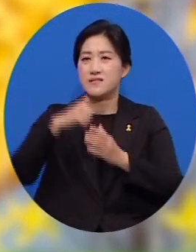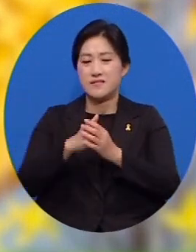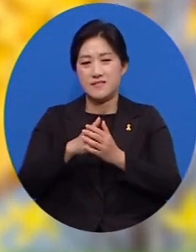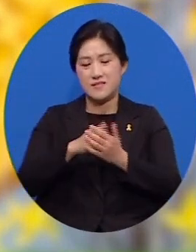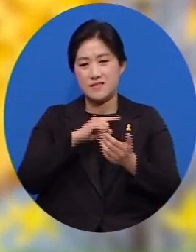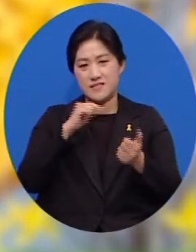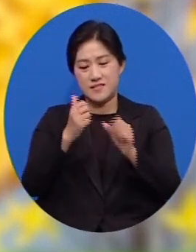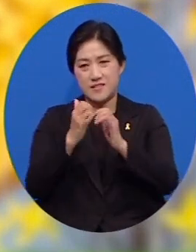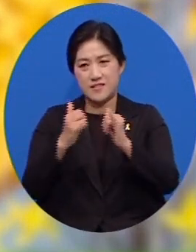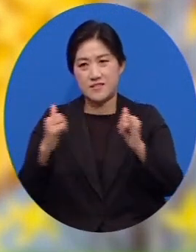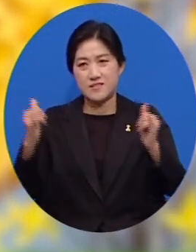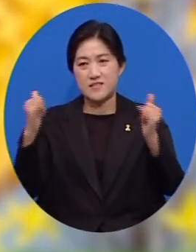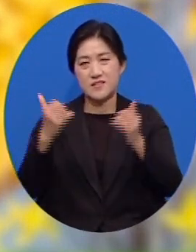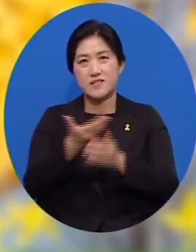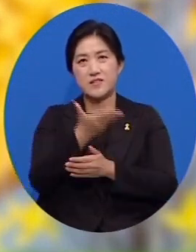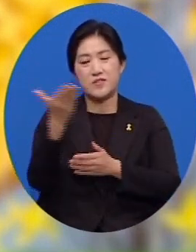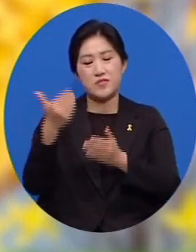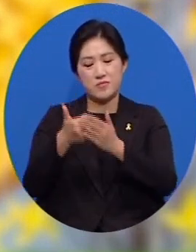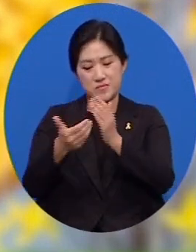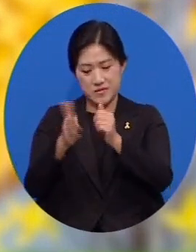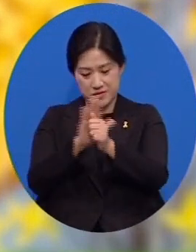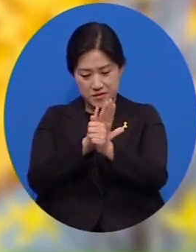희생자분들의 명복을 빕니다.